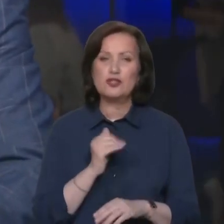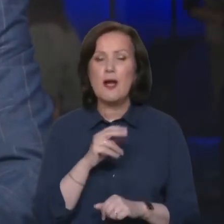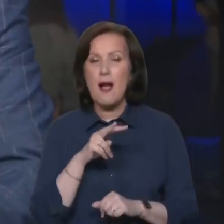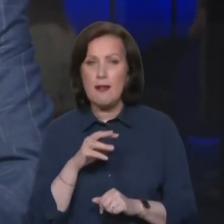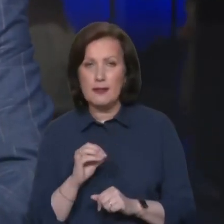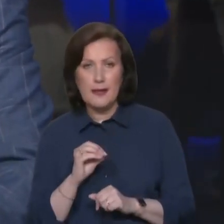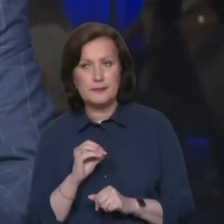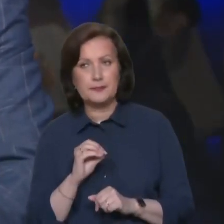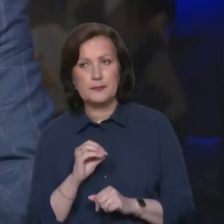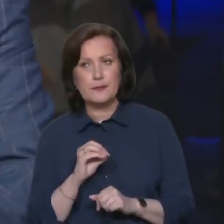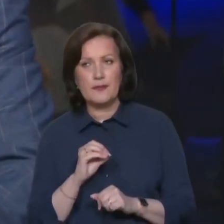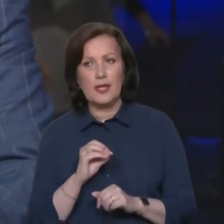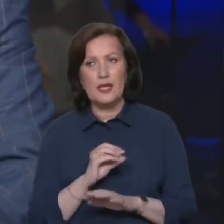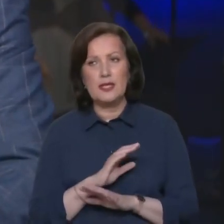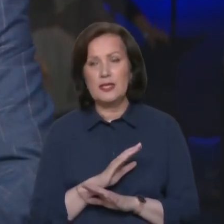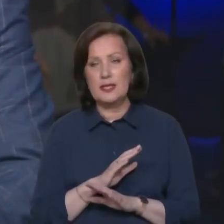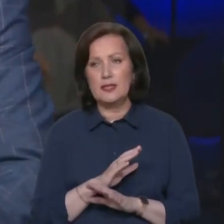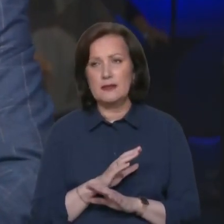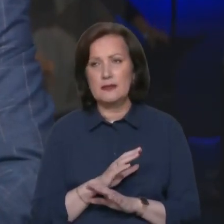але він не,